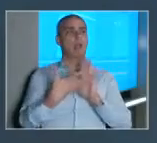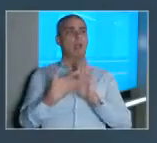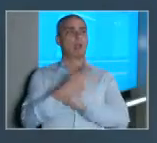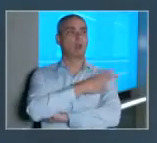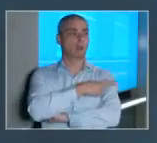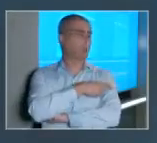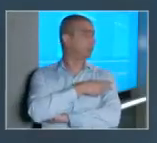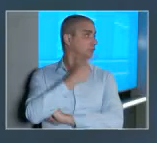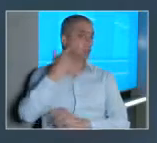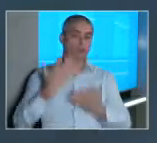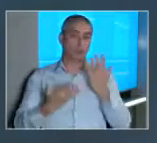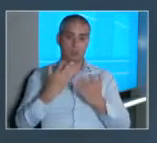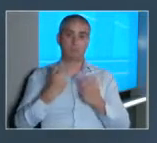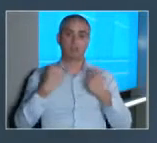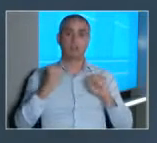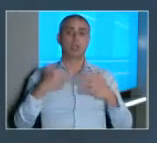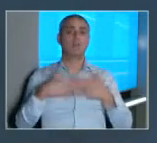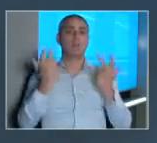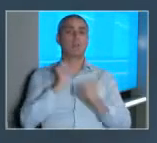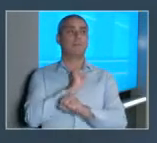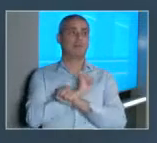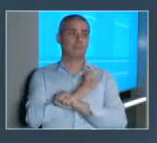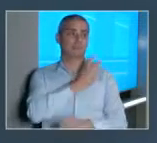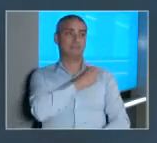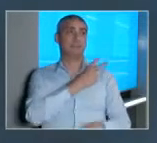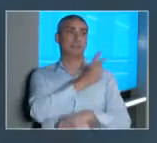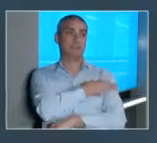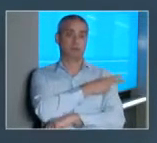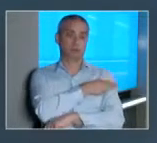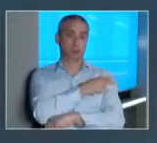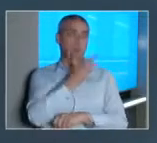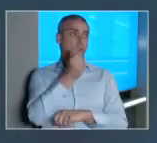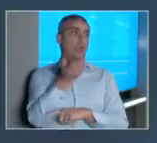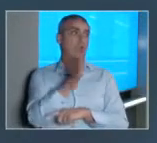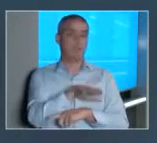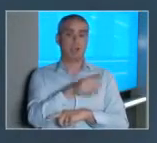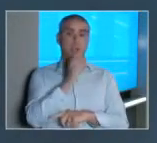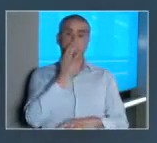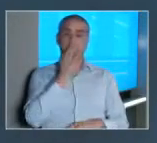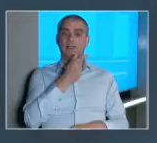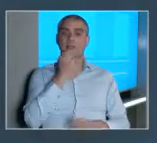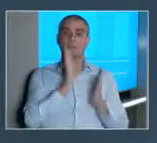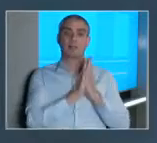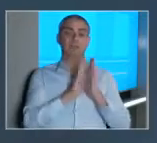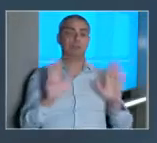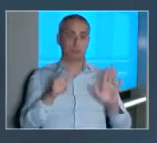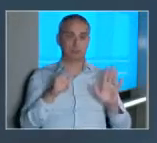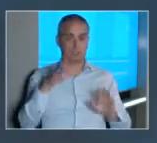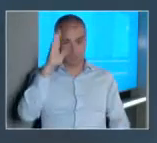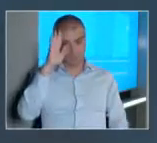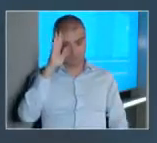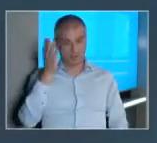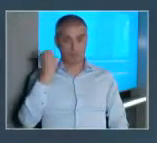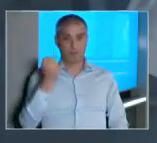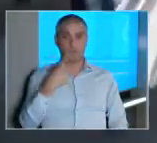שוטרים, שוקלים לשחרר הבוקר ממעצר את קצין המשטרה שירה וגרם למותו של הצעיר בן ה-19 בחיפה